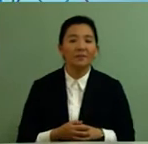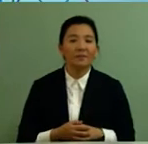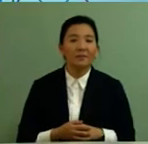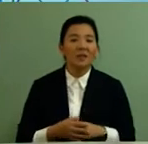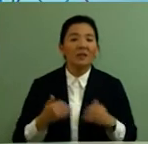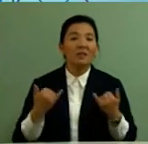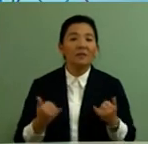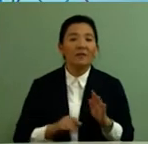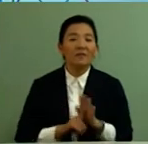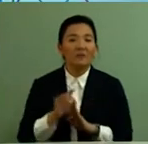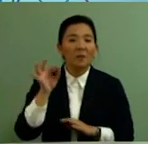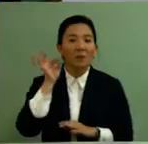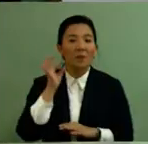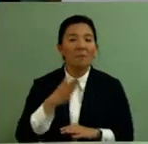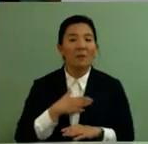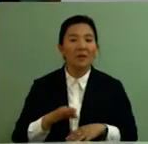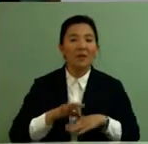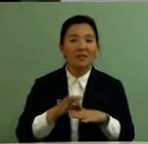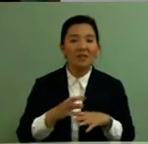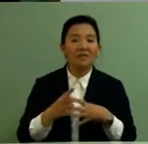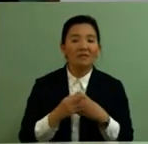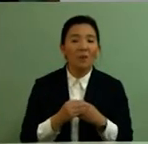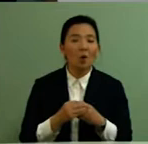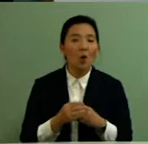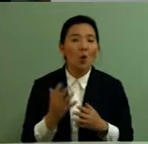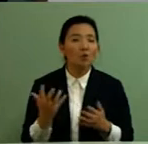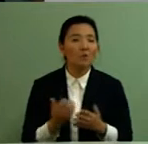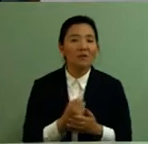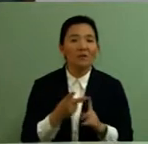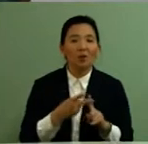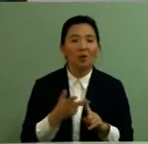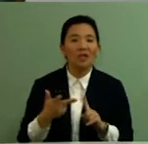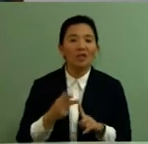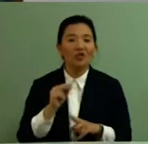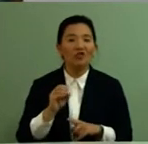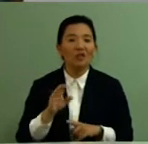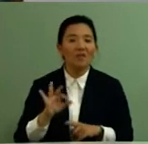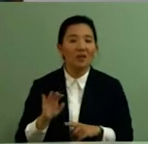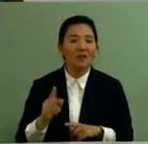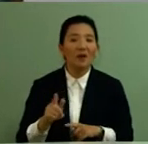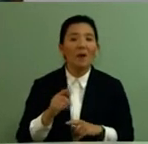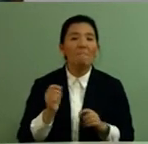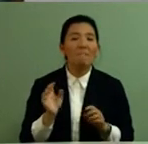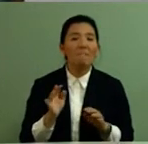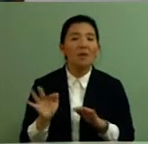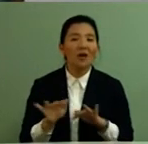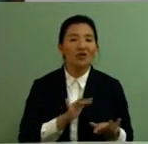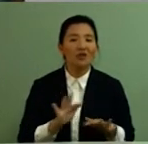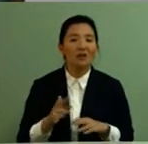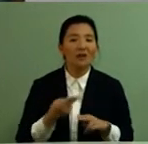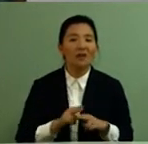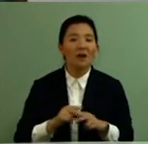Ну а теперь вспоминаем. Мы проходили с вами успешно во второй и в третьей четверти механические колебания.